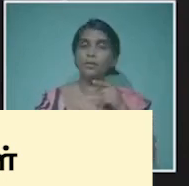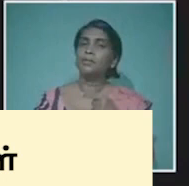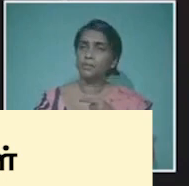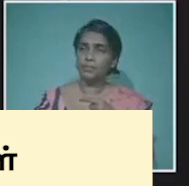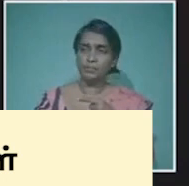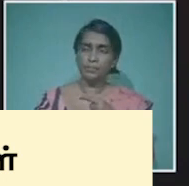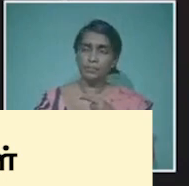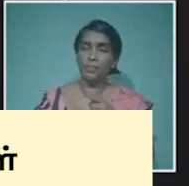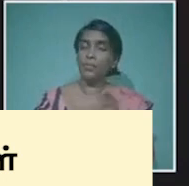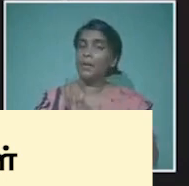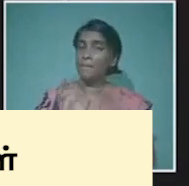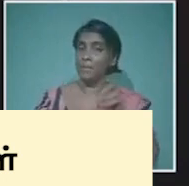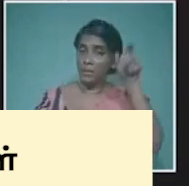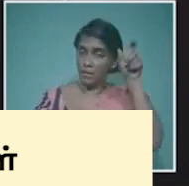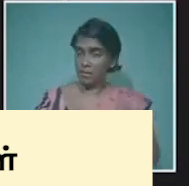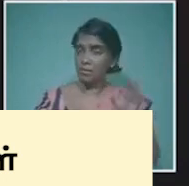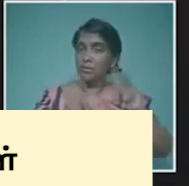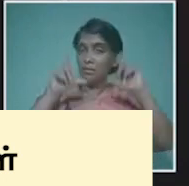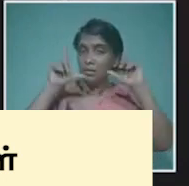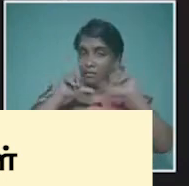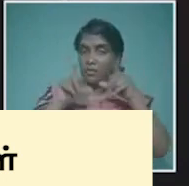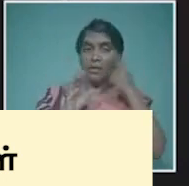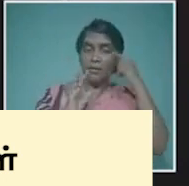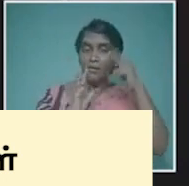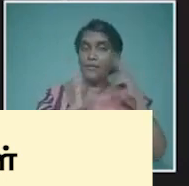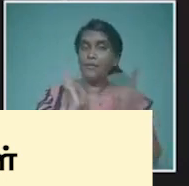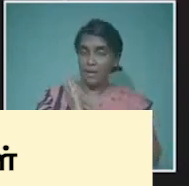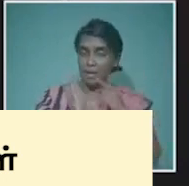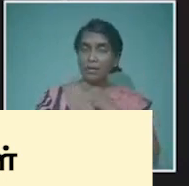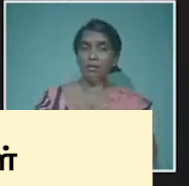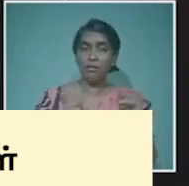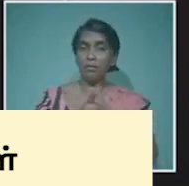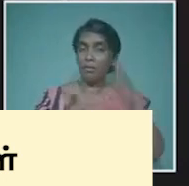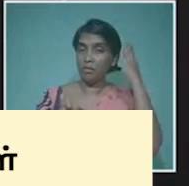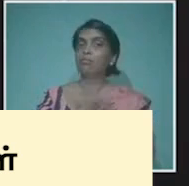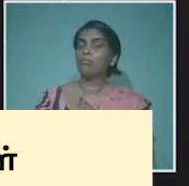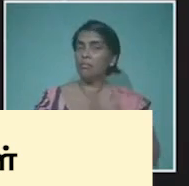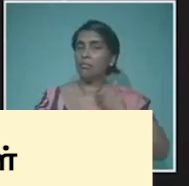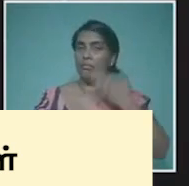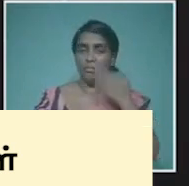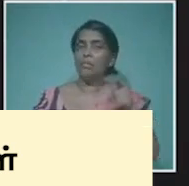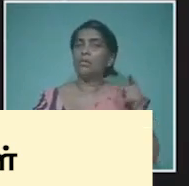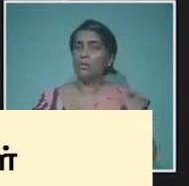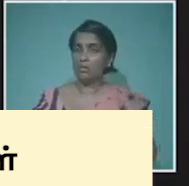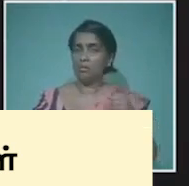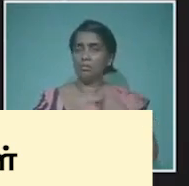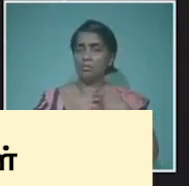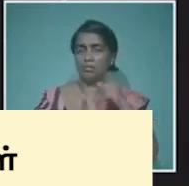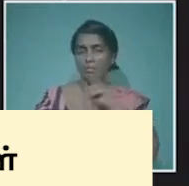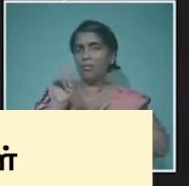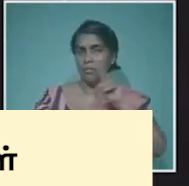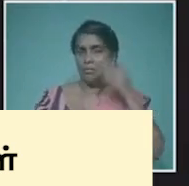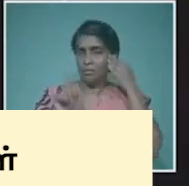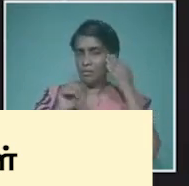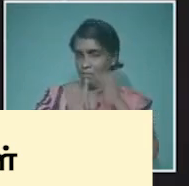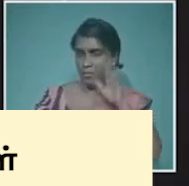உண்டு. எனவே ஊடகத்துறை ஒரு சரியான சமூகத்தை உருவாக்க வேண்டிய, அதே நேரத்தில் ஒரு நாட்டை சரியான திசையில் கொண்டு செல்வதற்கான வாய்ப்பினை